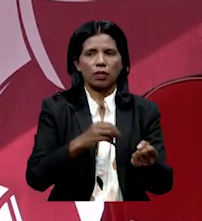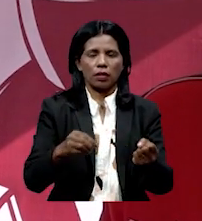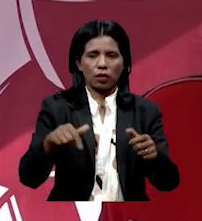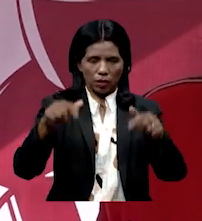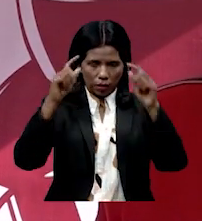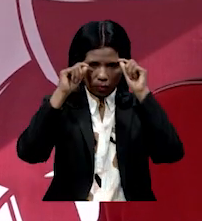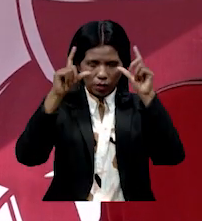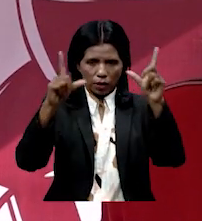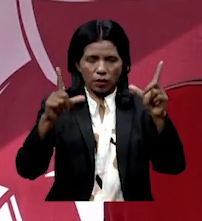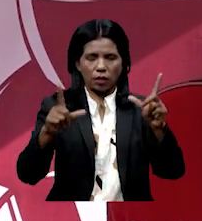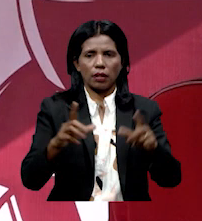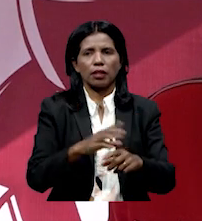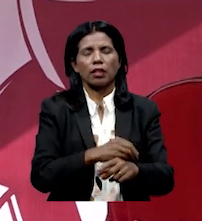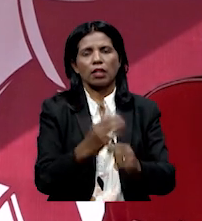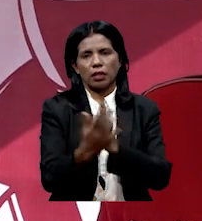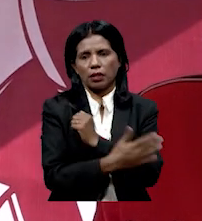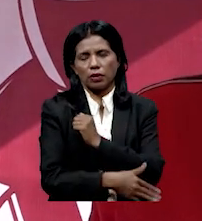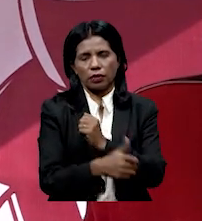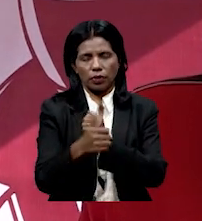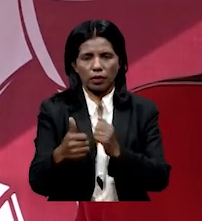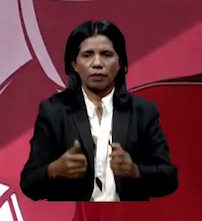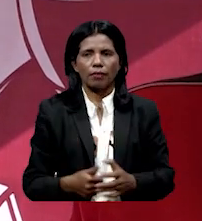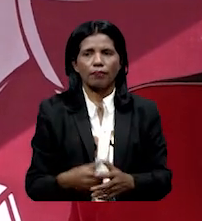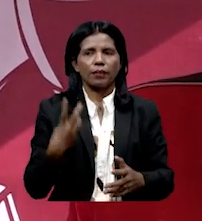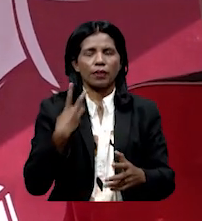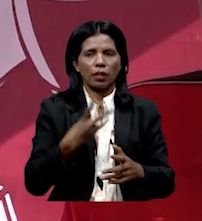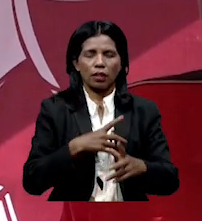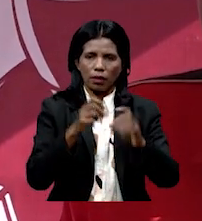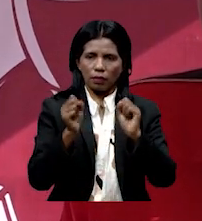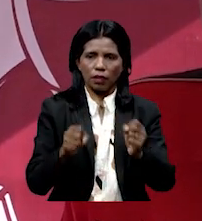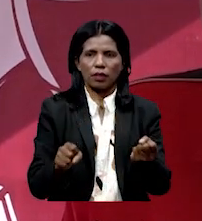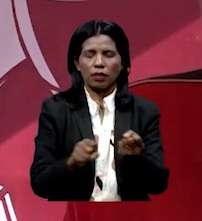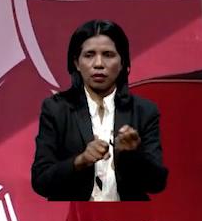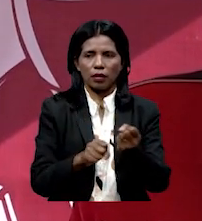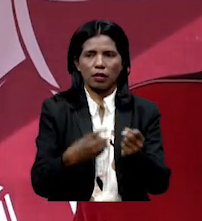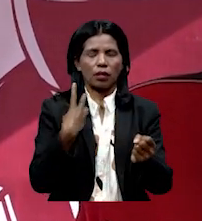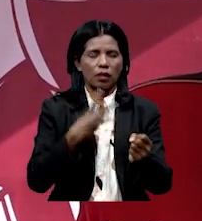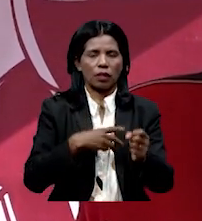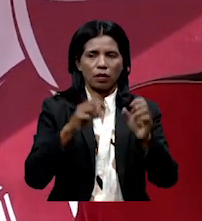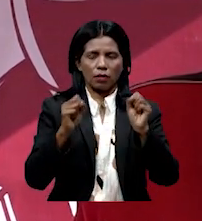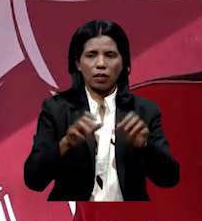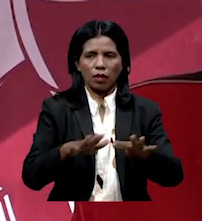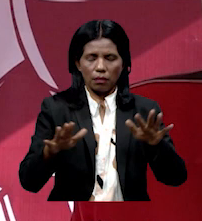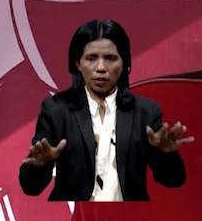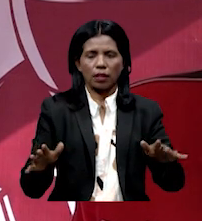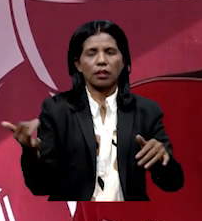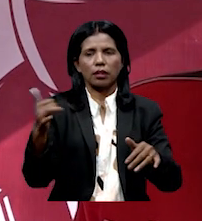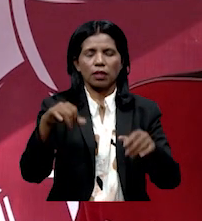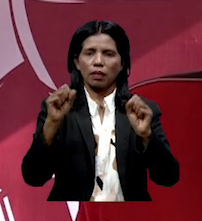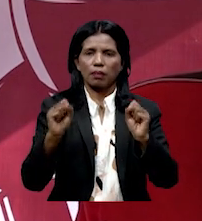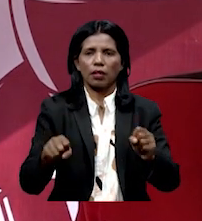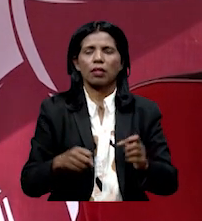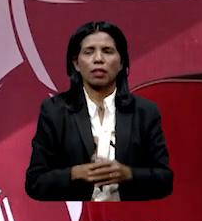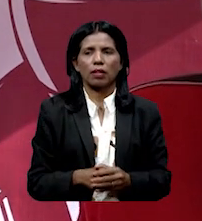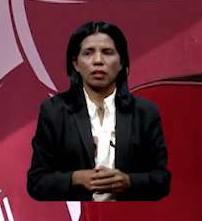Leste. Seperti ada kegiatan yang tanggal Oktober nanti, kami berusaha melihat anak ini bisa terlibat di